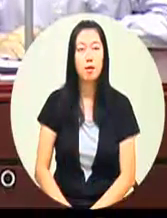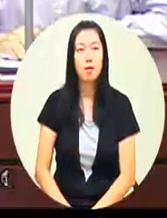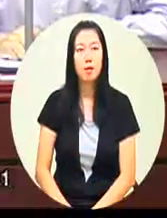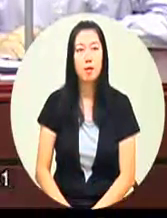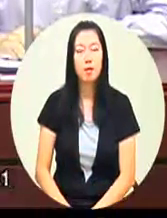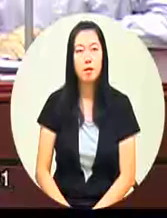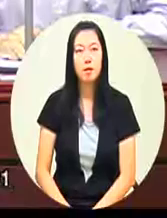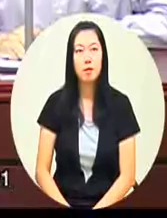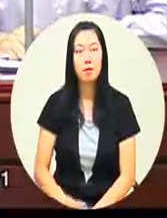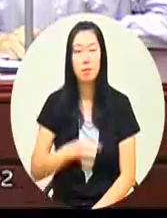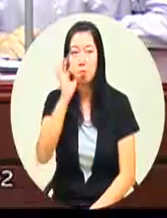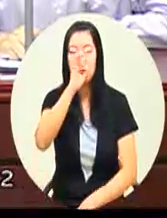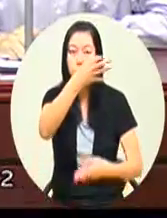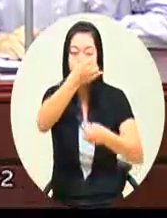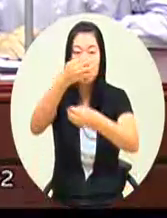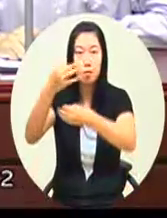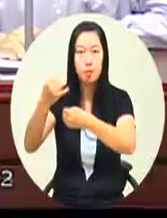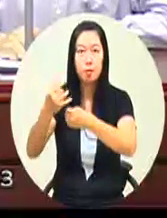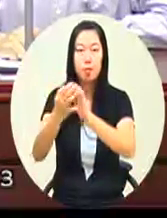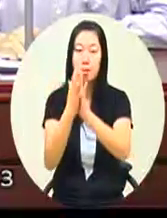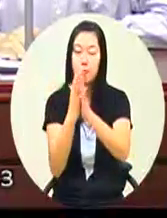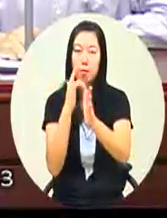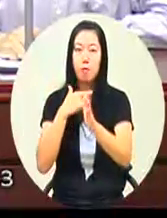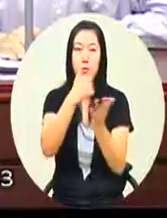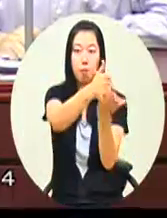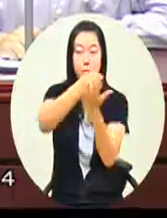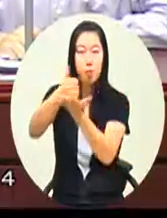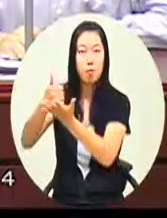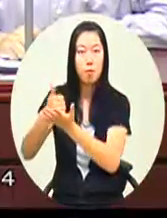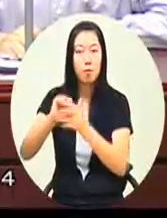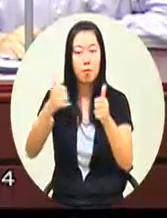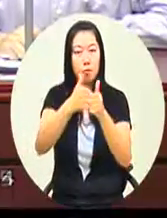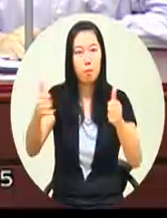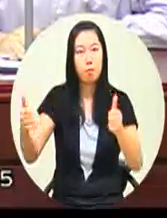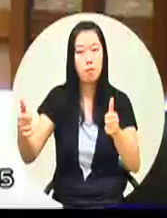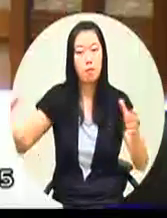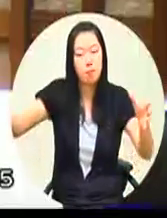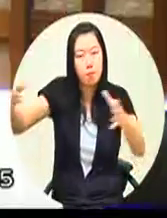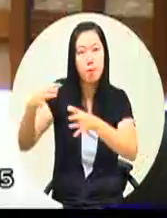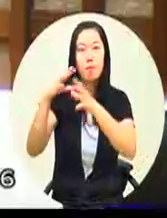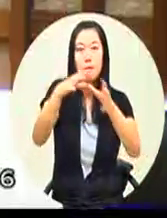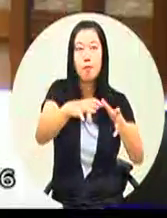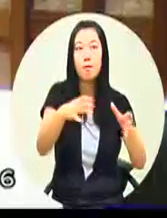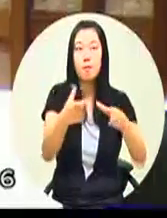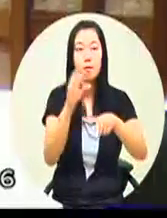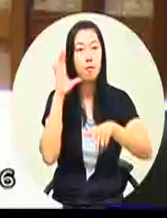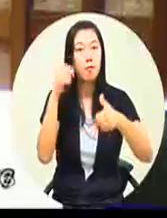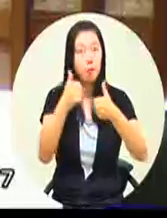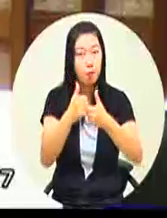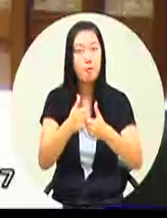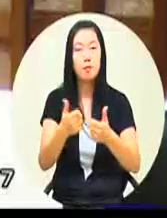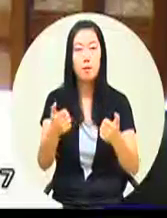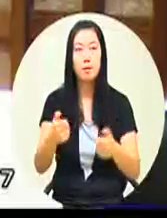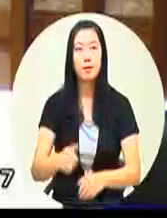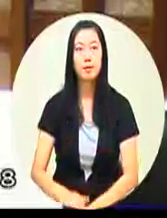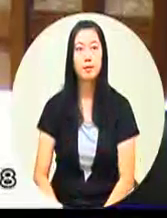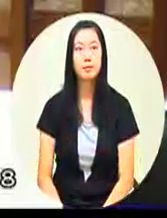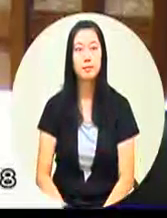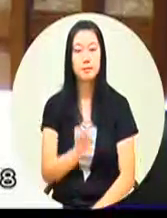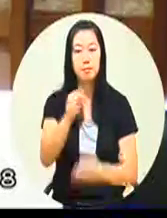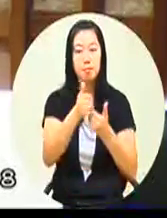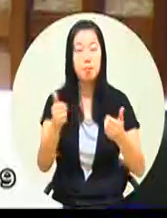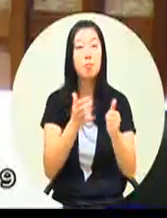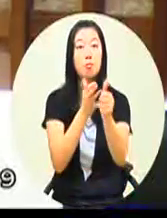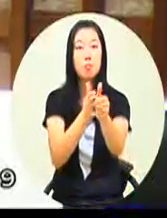阮会看伊的时间排啥物时，阮会邀请迄个议员做伙。 好啦，来感谢你。安尼，我判势最后剩一分钟哦，我那